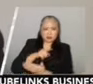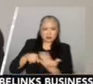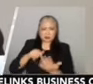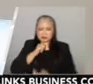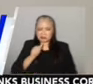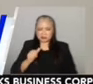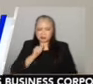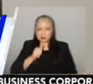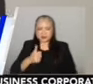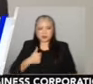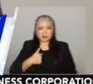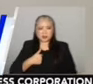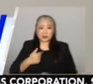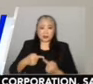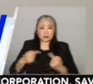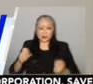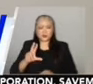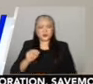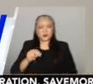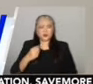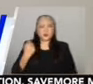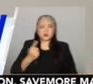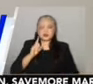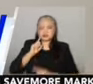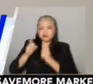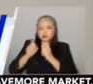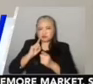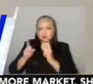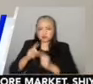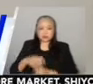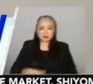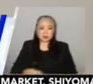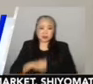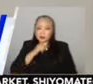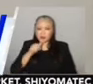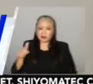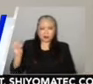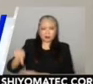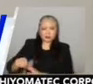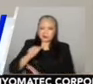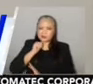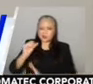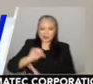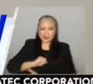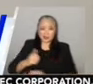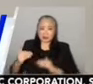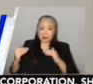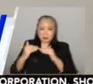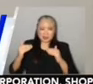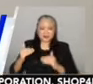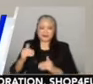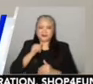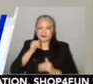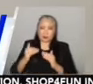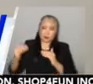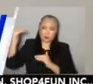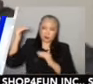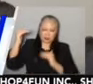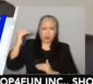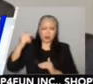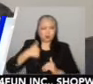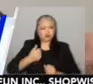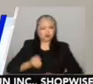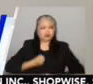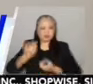an enemy. Parang nag-uusap tayo, hindi katalo eh. Sa Tagalog, hindi naman tayo katalo. So I can talk to them freely. I can